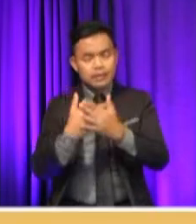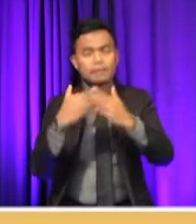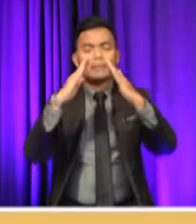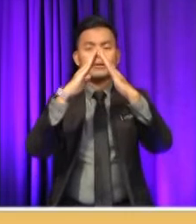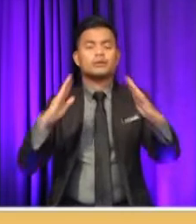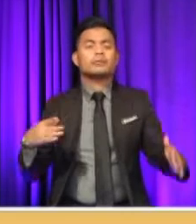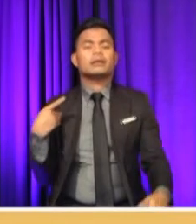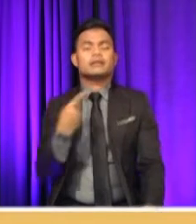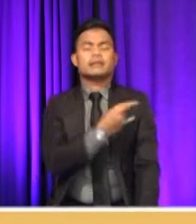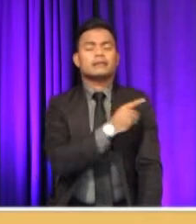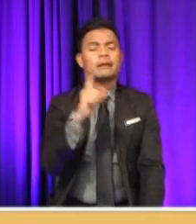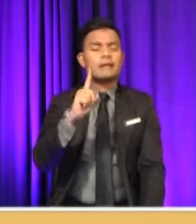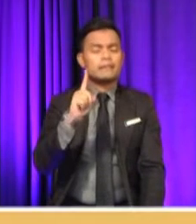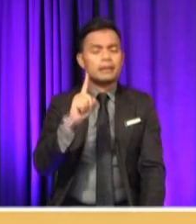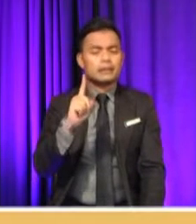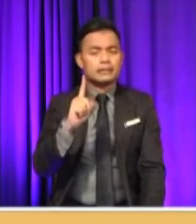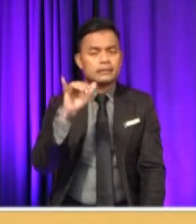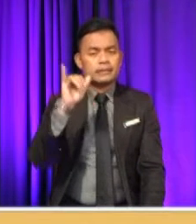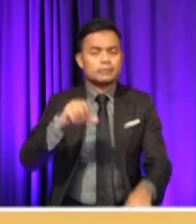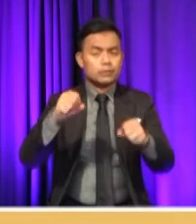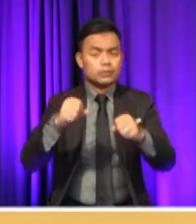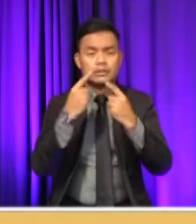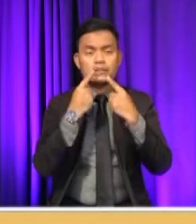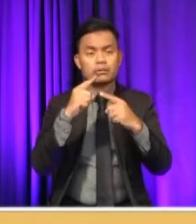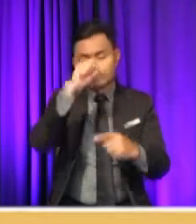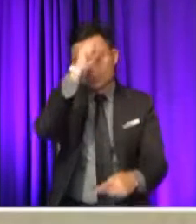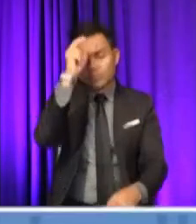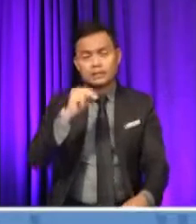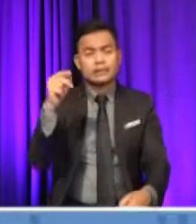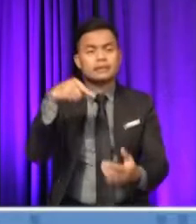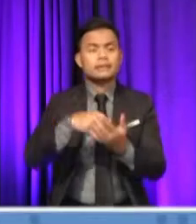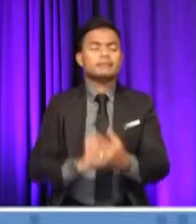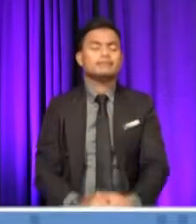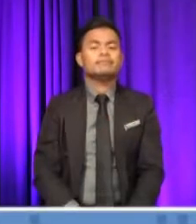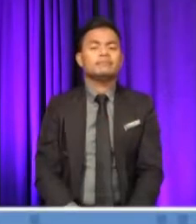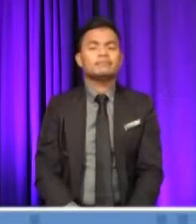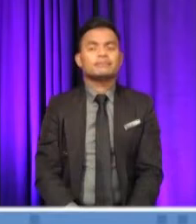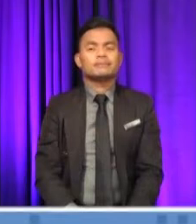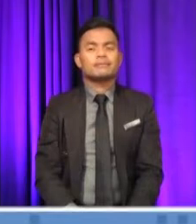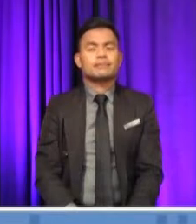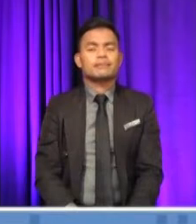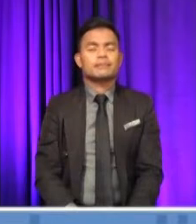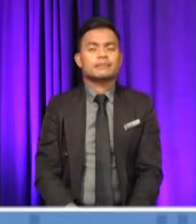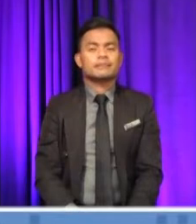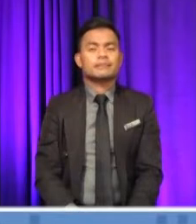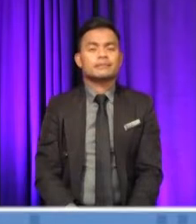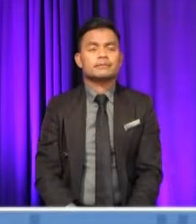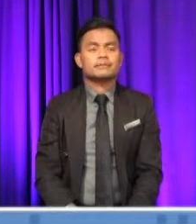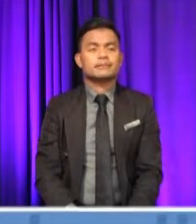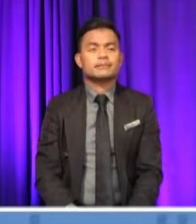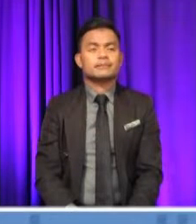Okey, mana satu murid saya yang dapat jawab soalan ni? Saya cikgu, saya nak cuba. Okey, Syaira. Baguslah Syaira. Okey, Syaira.